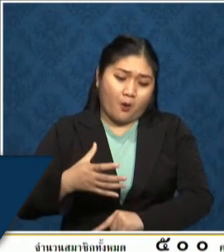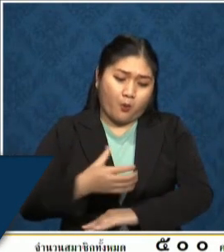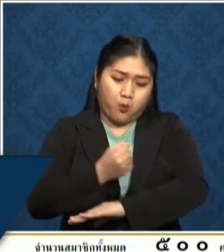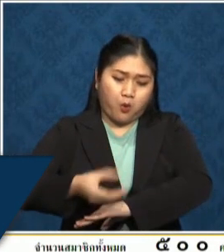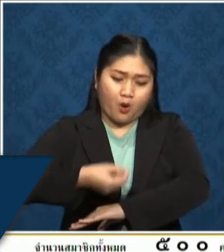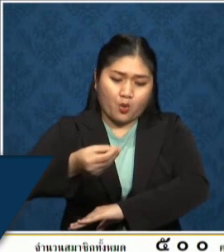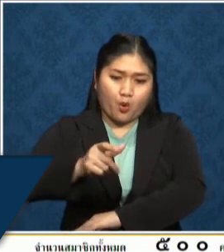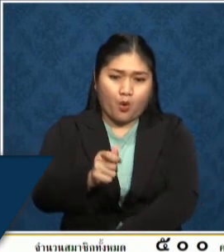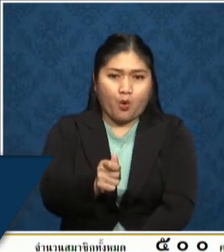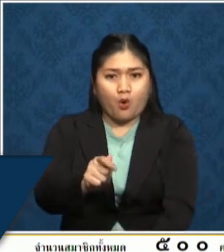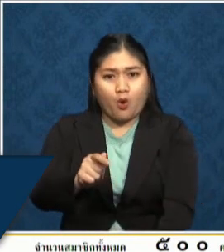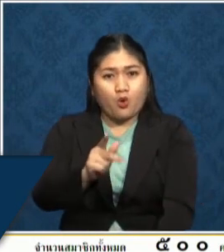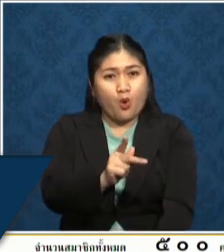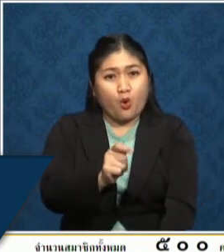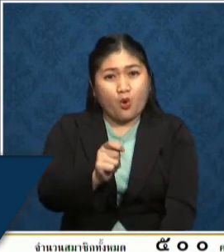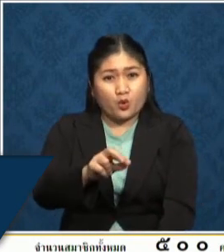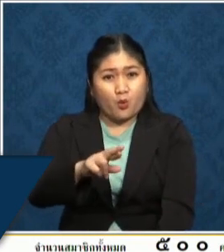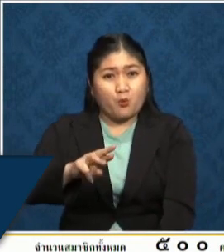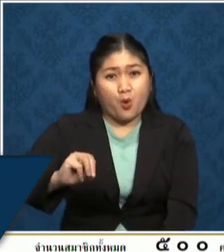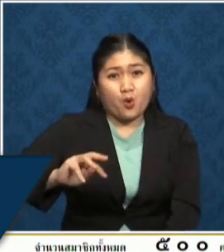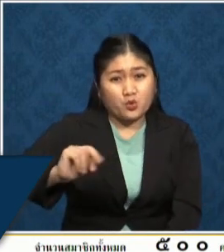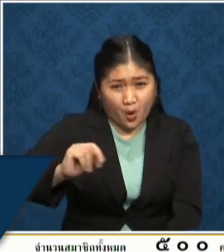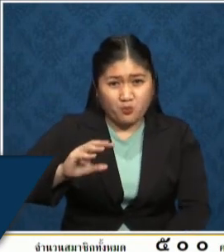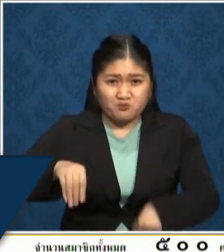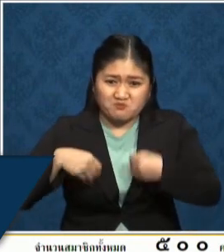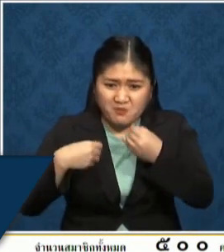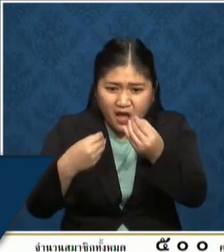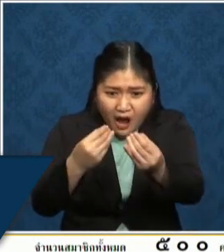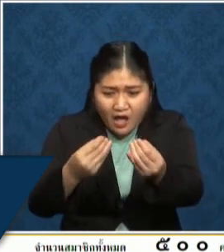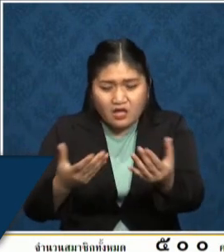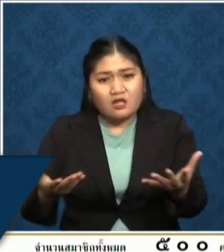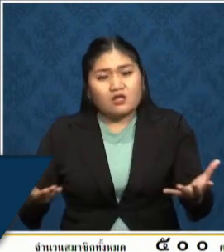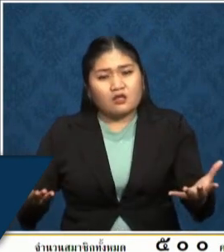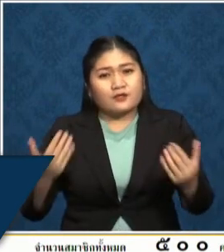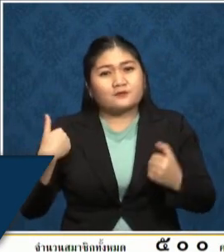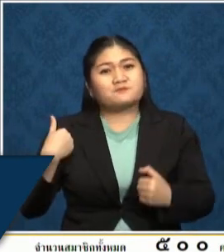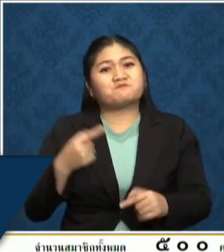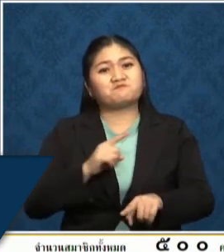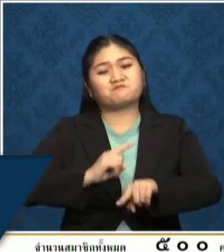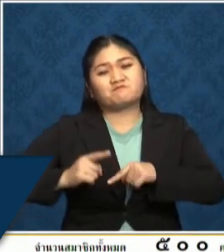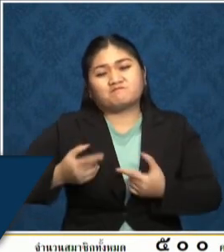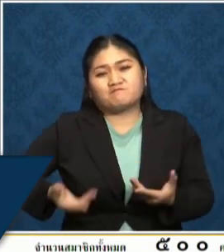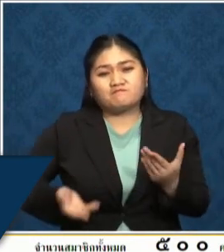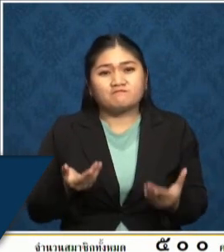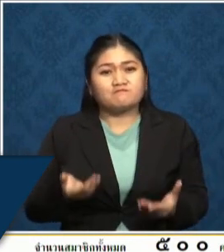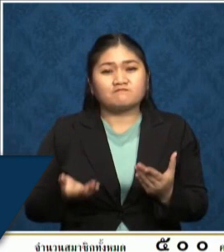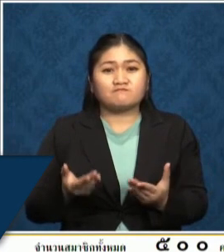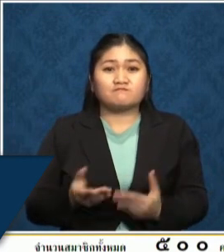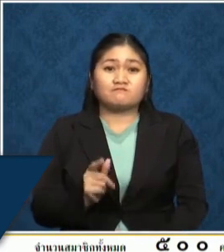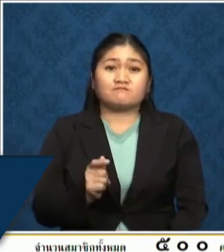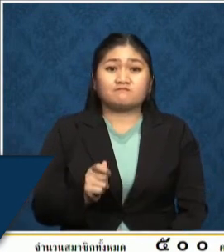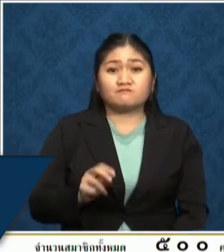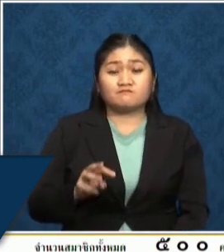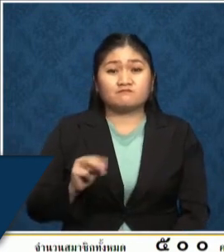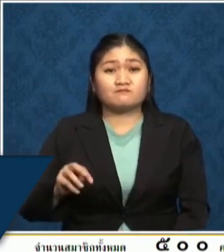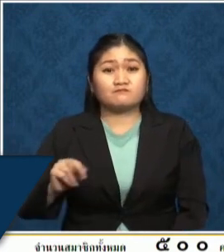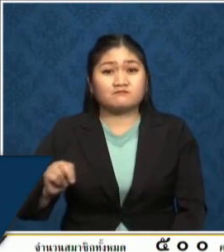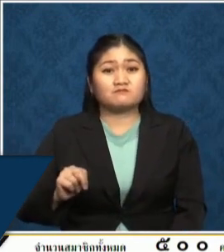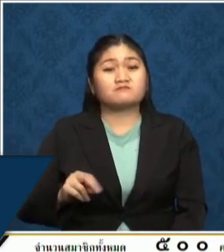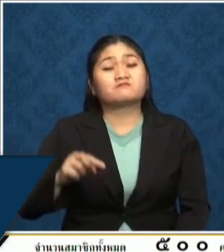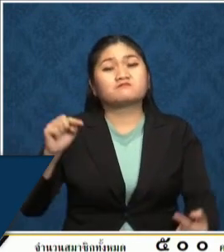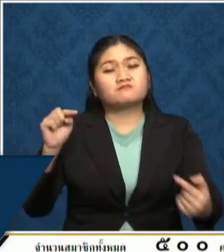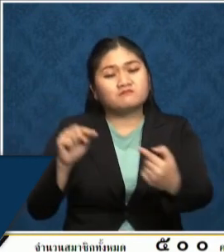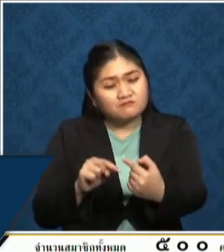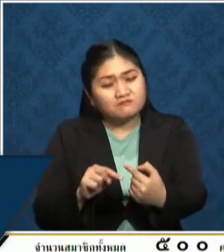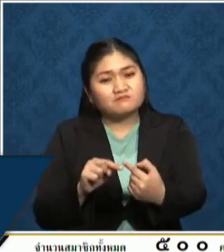นอในการเปผู้มิการเมอเกิดสถานการณ์บันเทาสาธาณภัยต่ๆแล้วกลมạnอก็เอาไปใช้